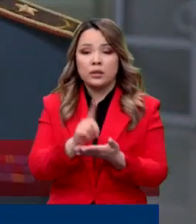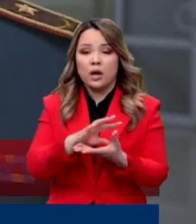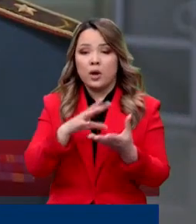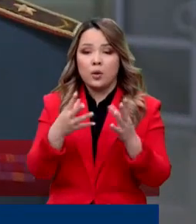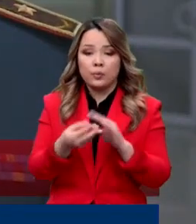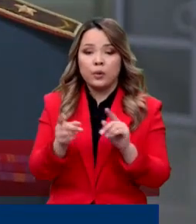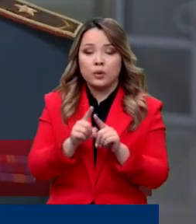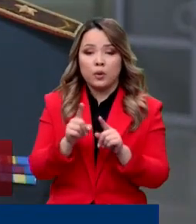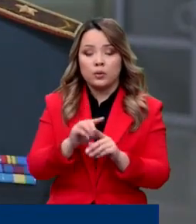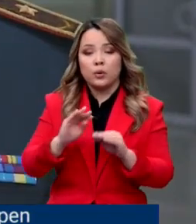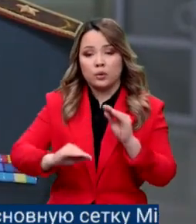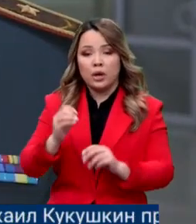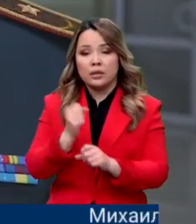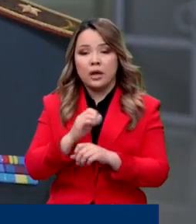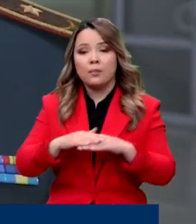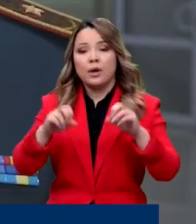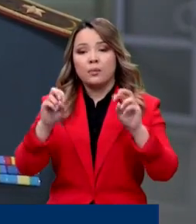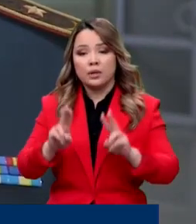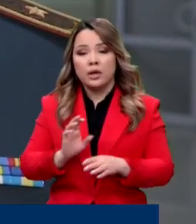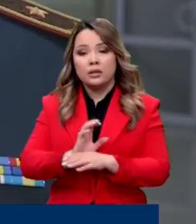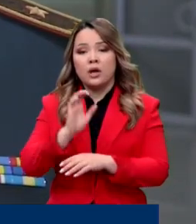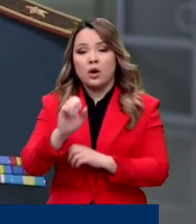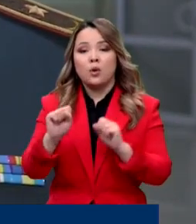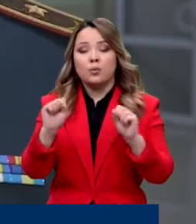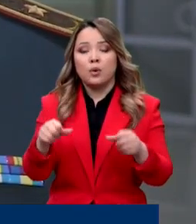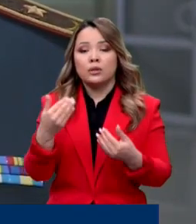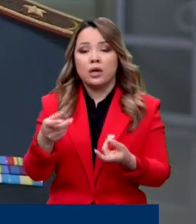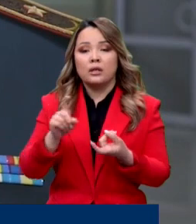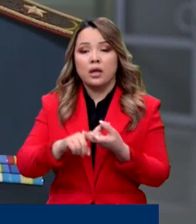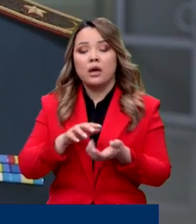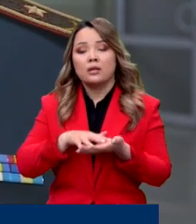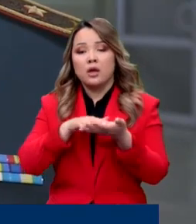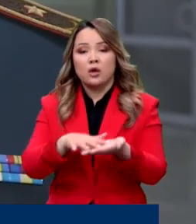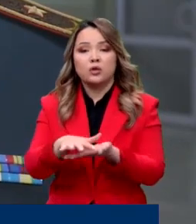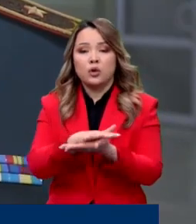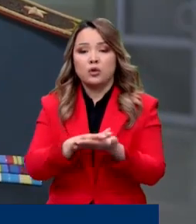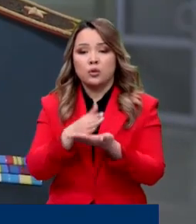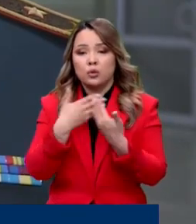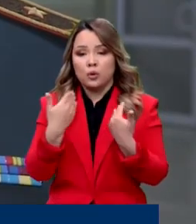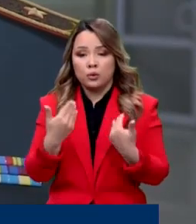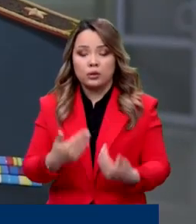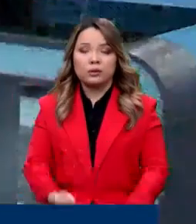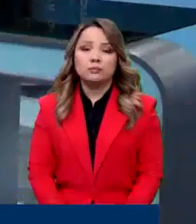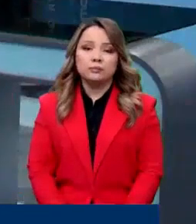сүңгуірлік құралдармен мамандарымызды жібере аламыз. Әзірге ондай өтініш түскен жоқ.